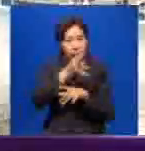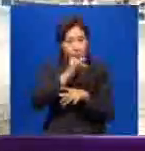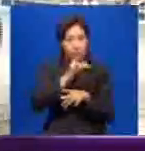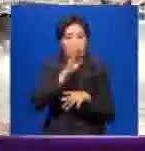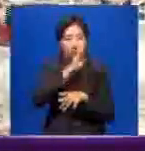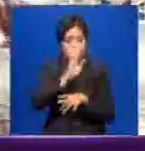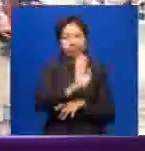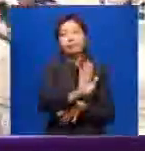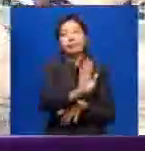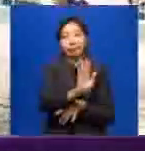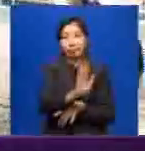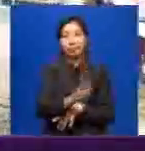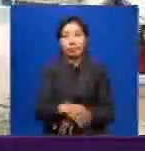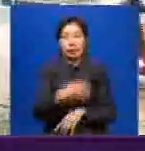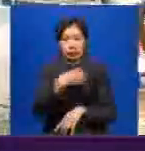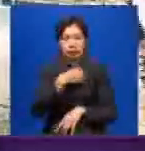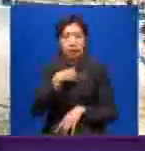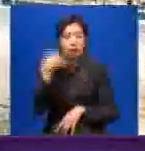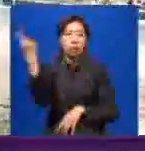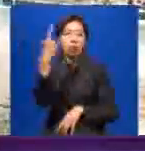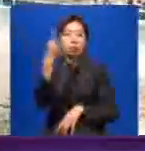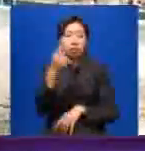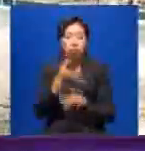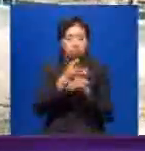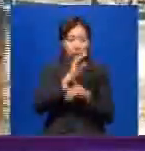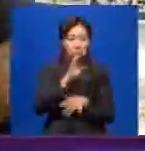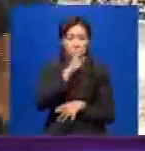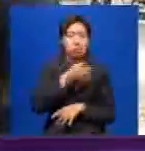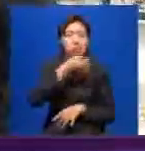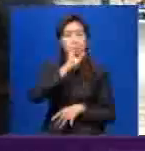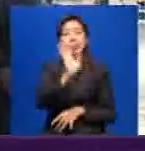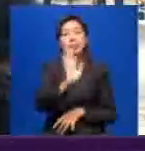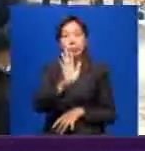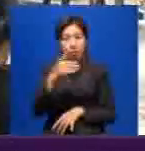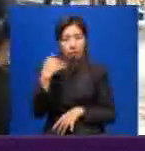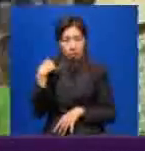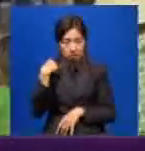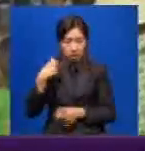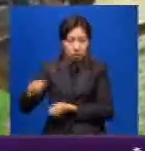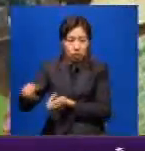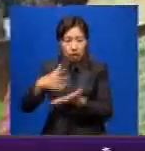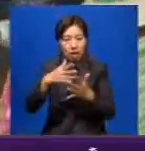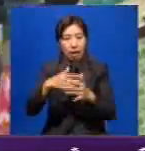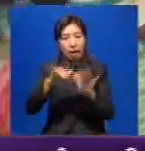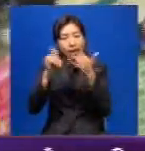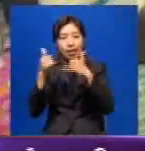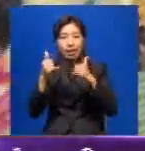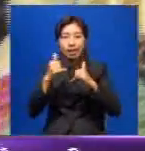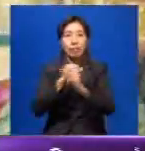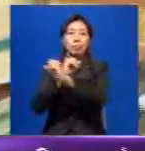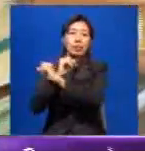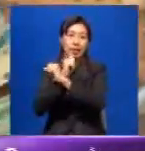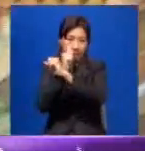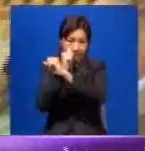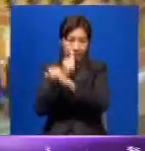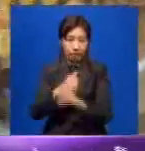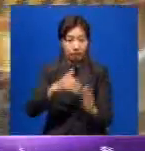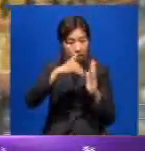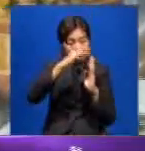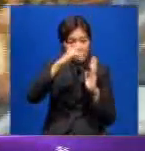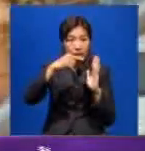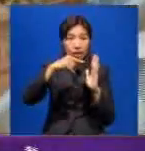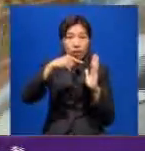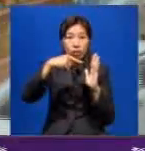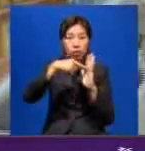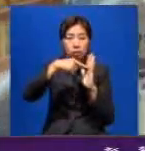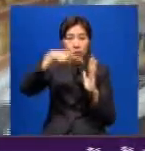งดดื่มเครื่องดื่มแล้วก็เพื่อความปลอดภัยในการเล่นน้ำสงกรานต์ส่วนที่จังหวัดพิจิตรชาวบ้านหนองโสนนะคะ